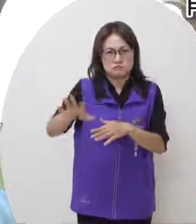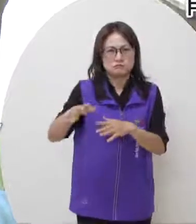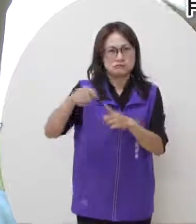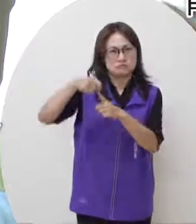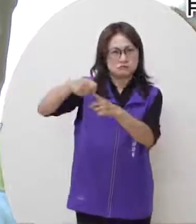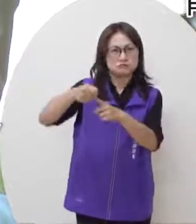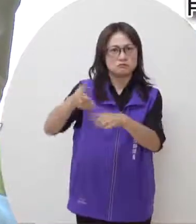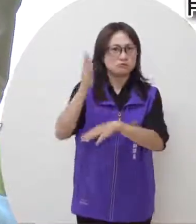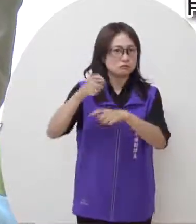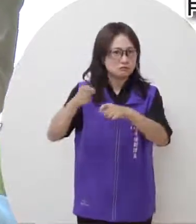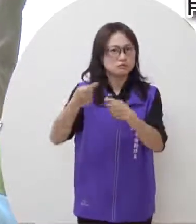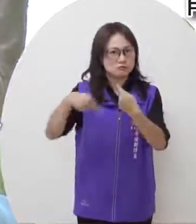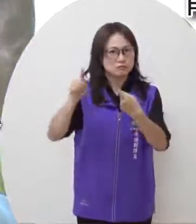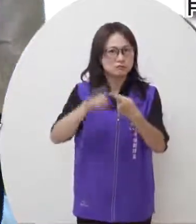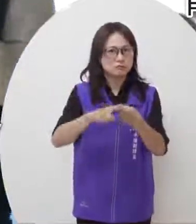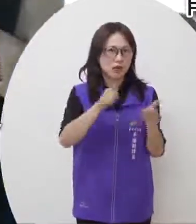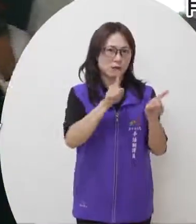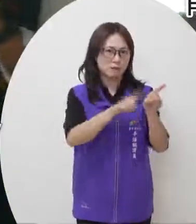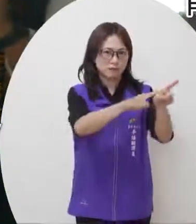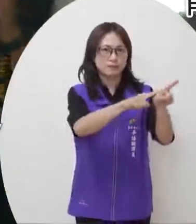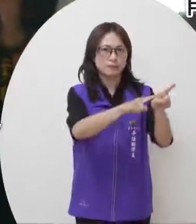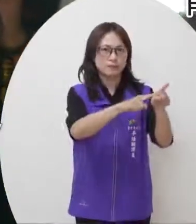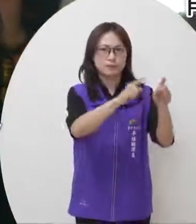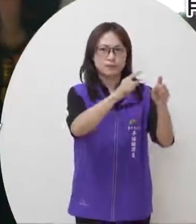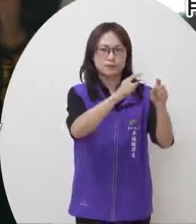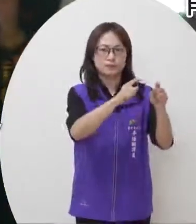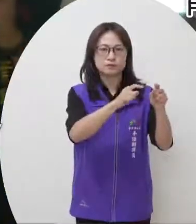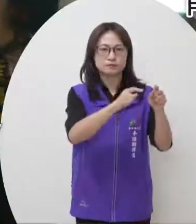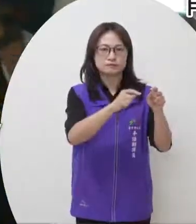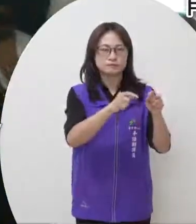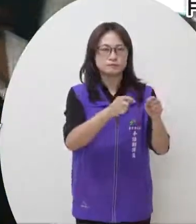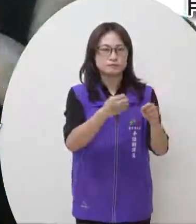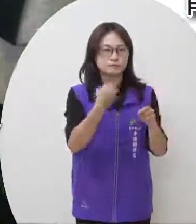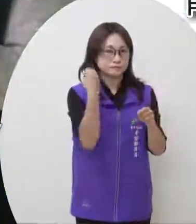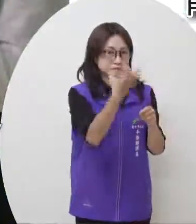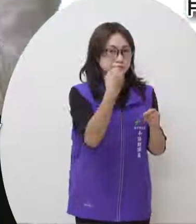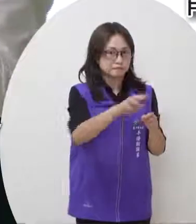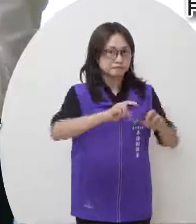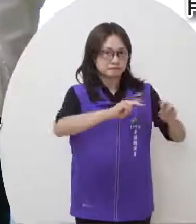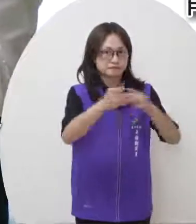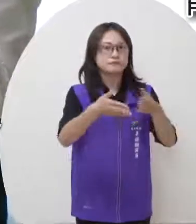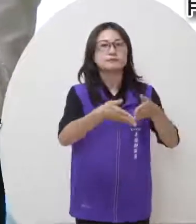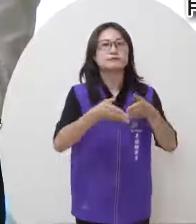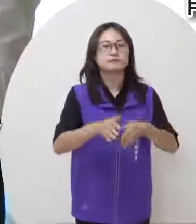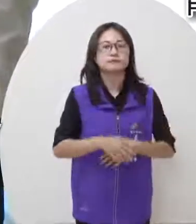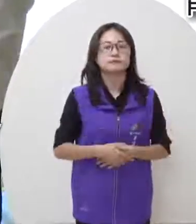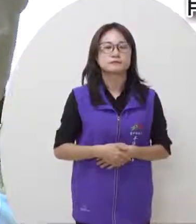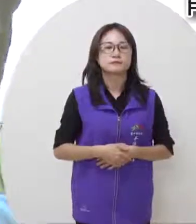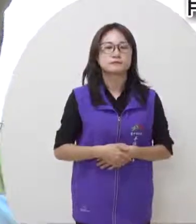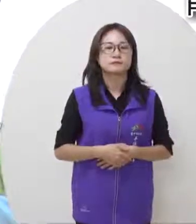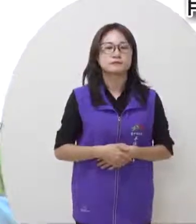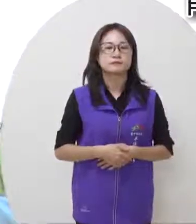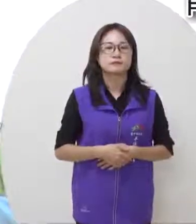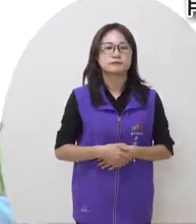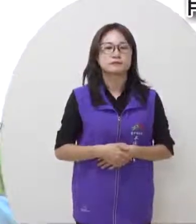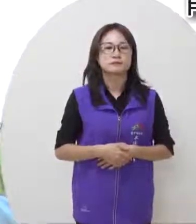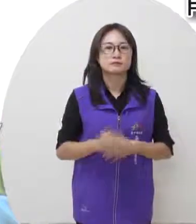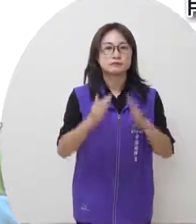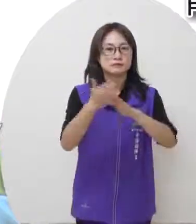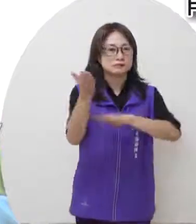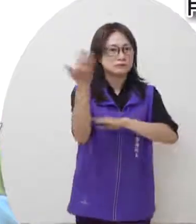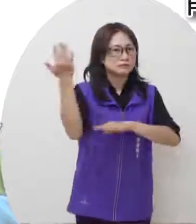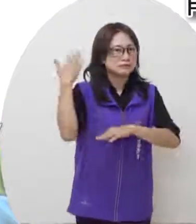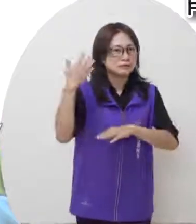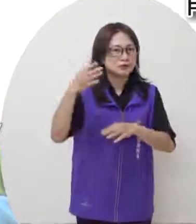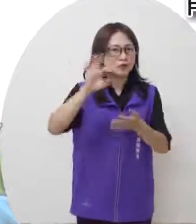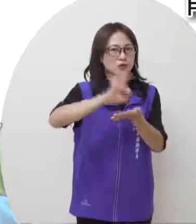俱进的相关的这些调整哦。那事实上我们也考量到整个市府在过去投入大量的资源在